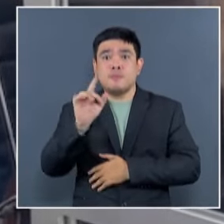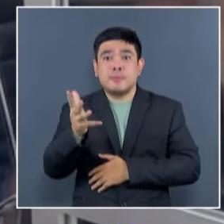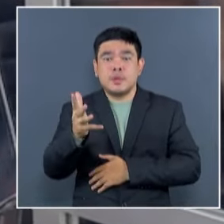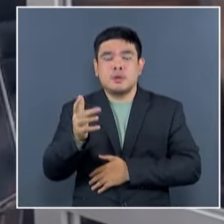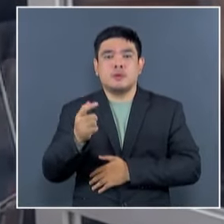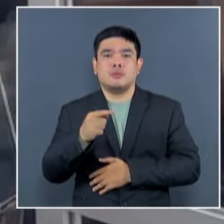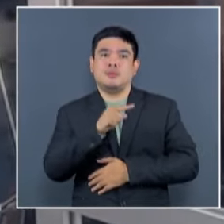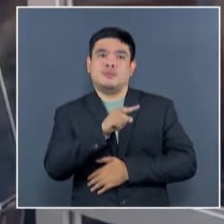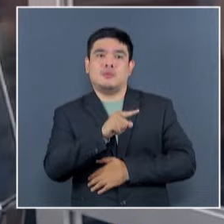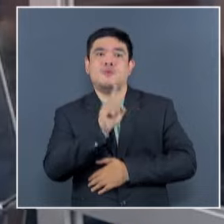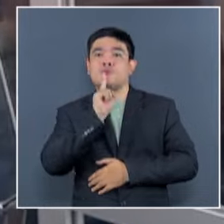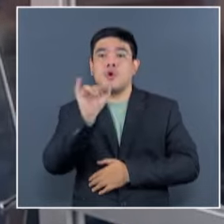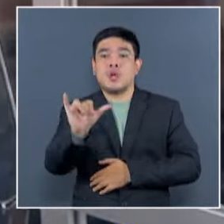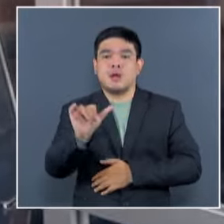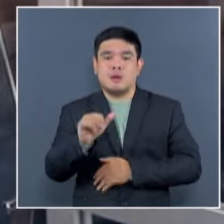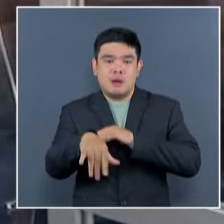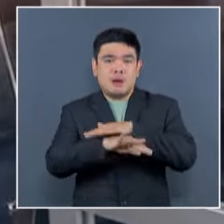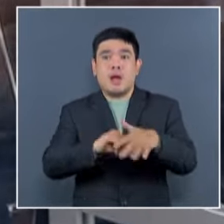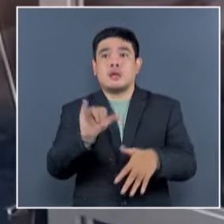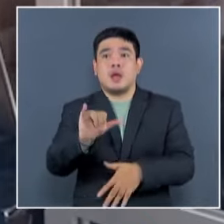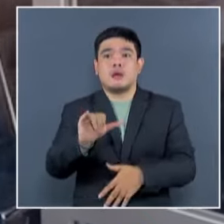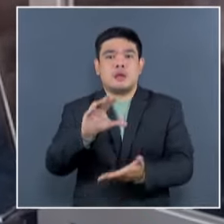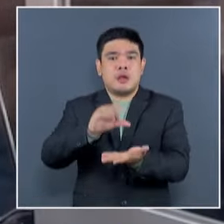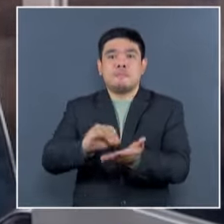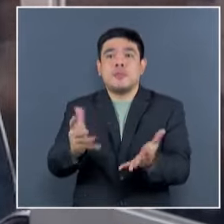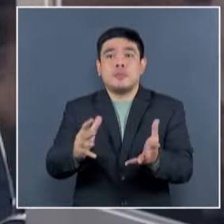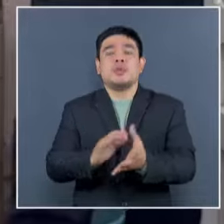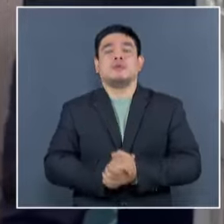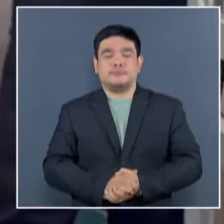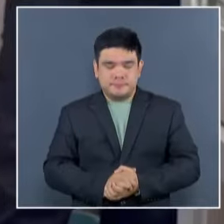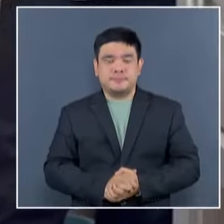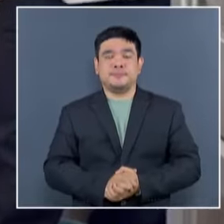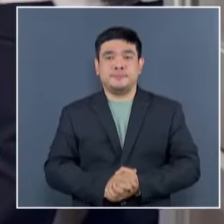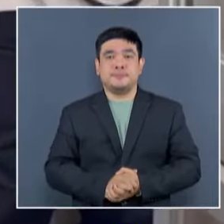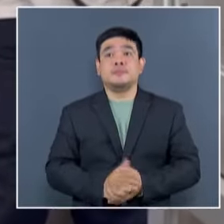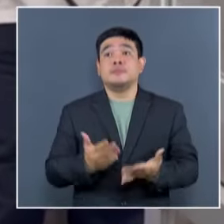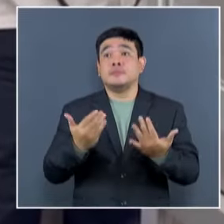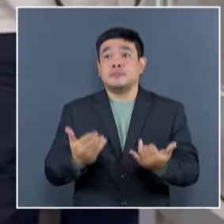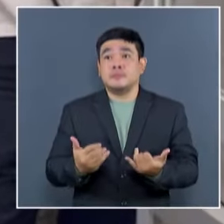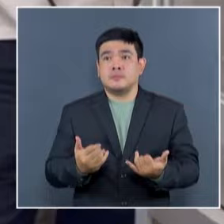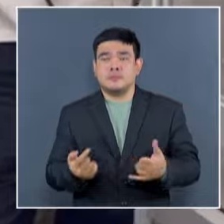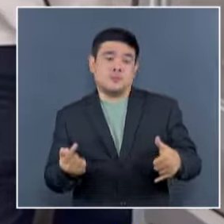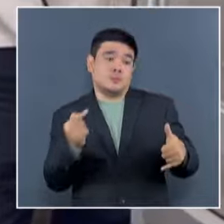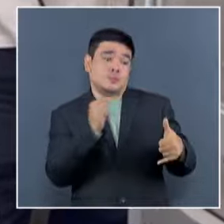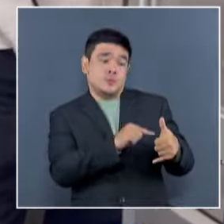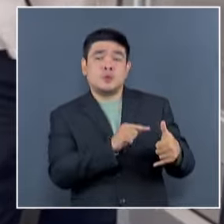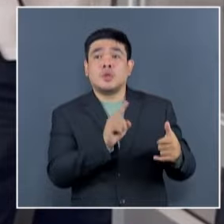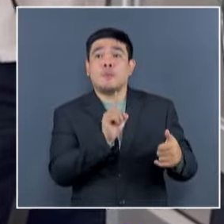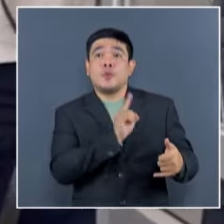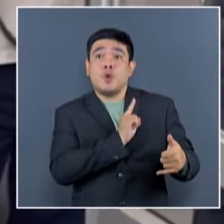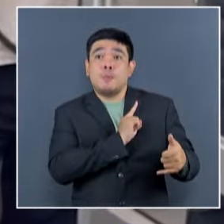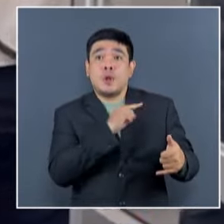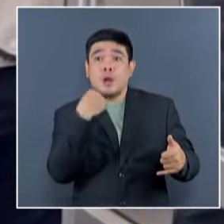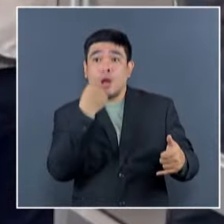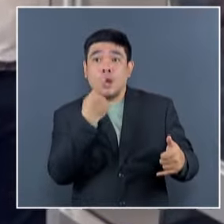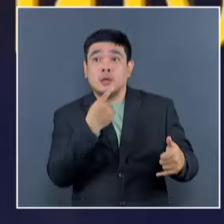คุณแม่บอกว่ายังไม่ได้แจ้งเพราะว่าไม่มีหลักฐานนะทีนี้คุณผู้ชมแน่นอนคดีนี้มันพาดพิงไปถึงใครมันเกี่ยวข้องกับนี่เลยฮ